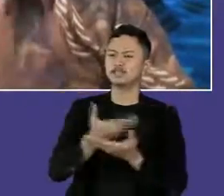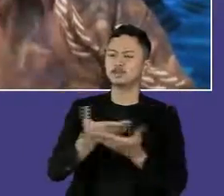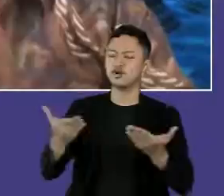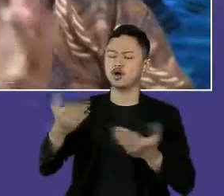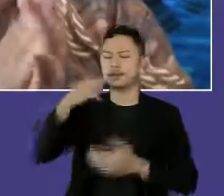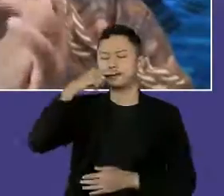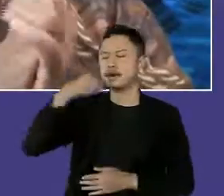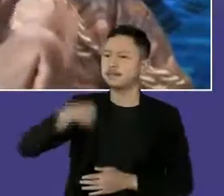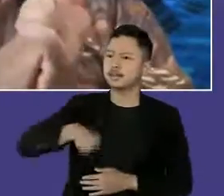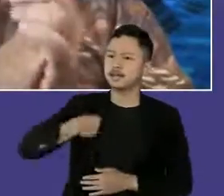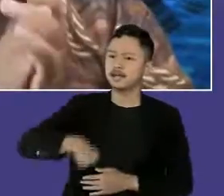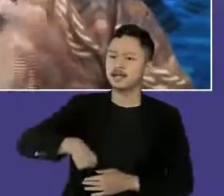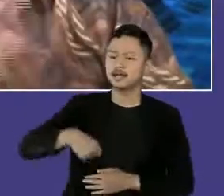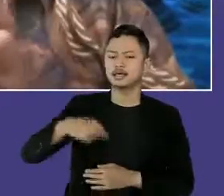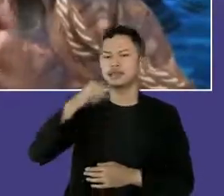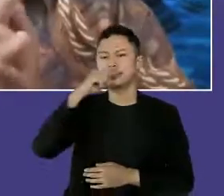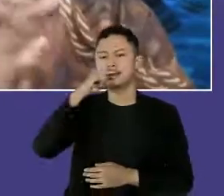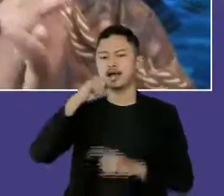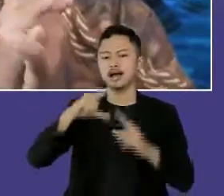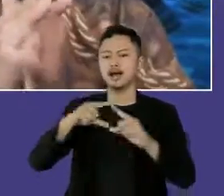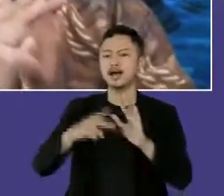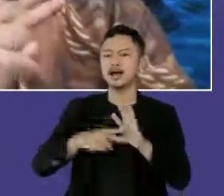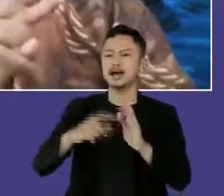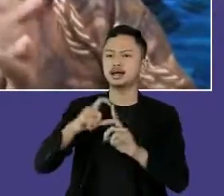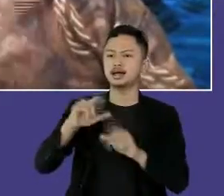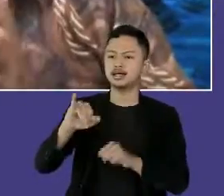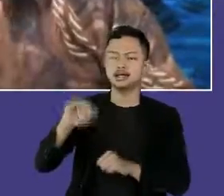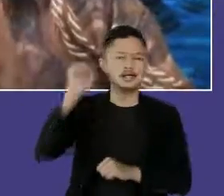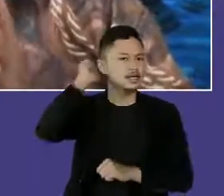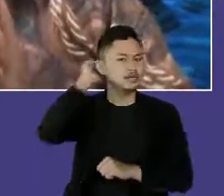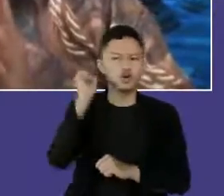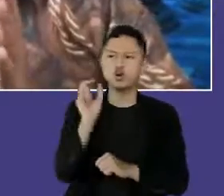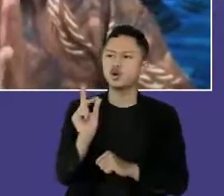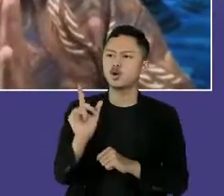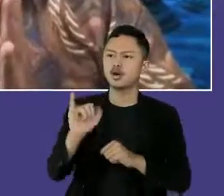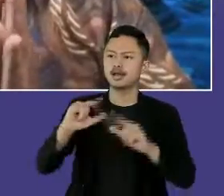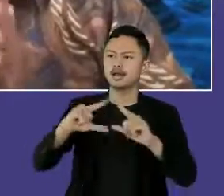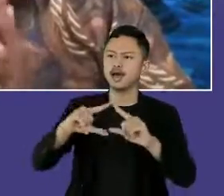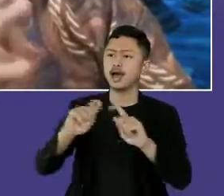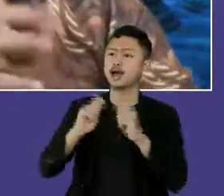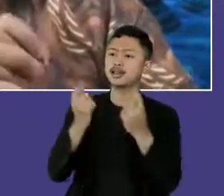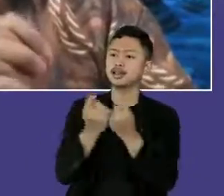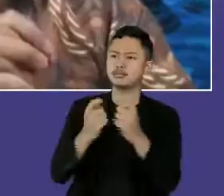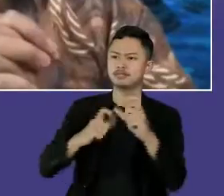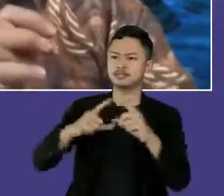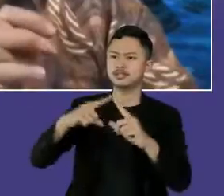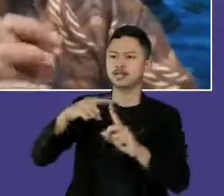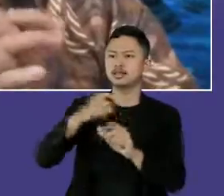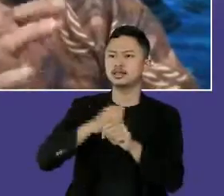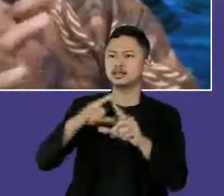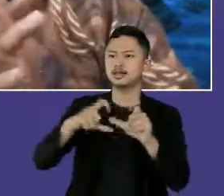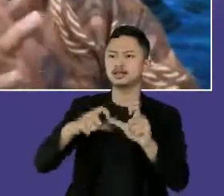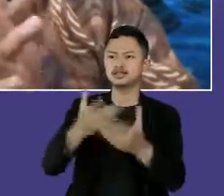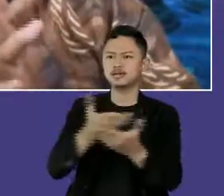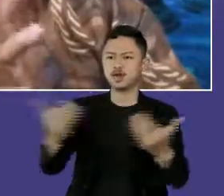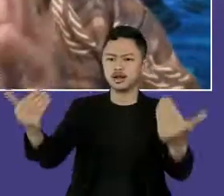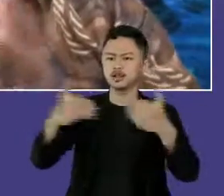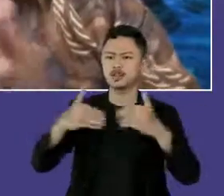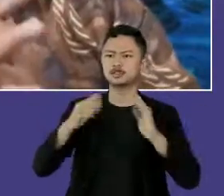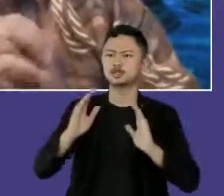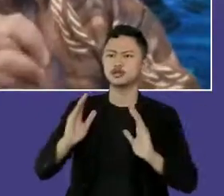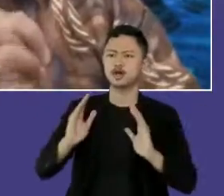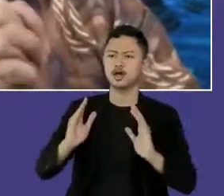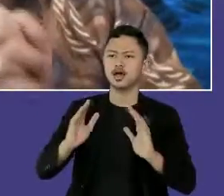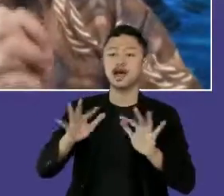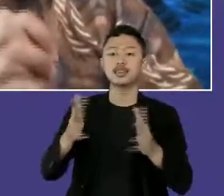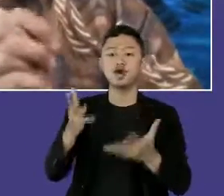Mas Menteri, Pak Andi Yono, Mbak Ria, dan seluruh tim Satgas COVID-19 yang hadir hari ini dan juga